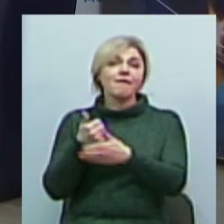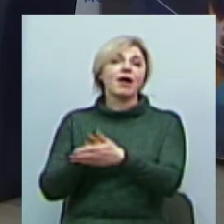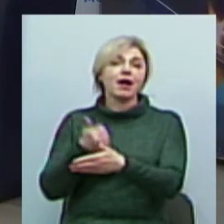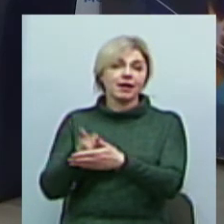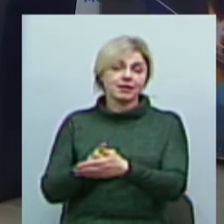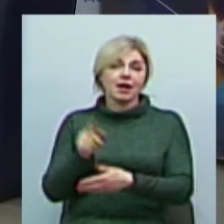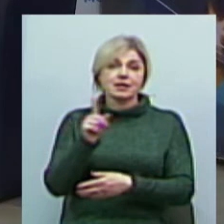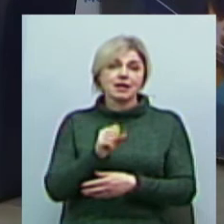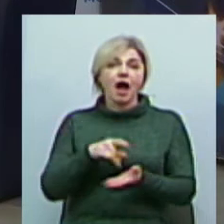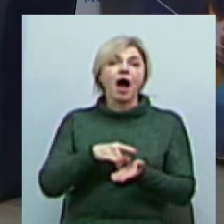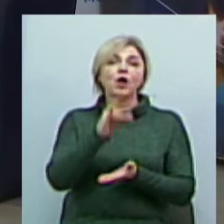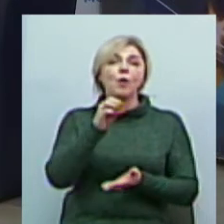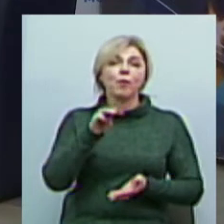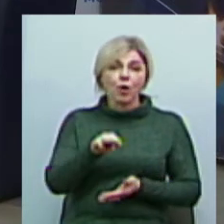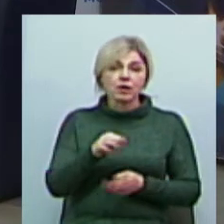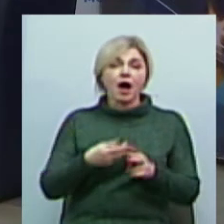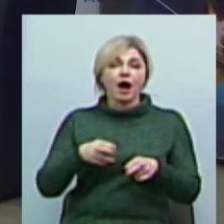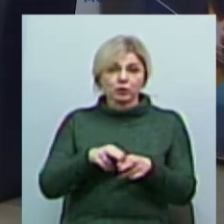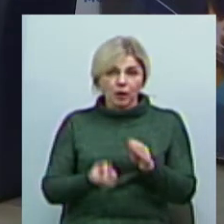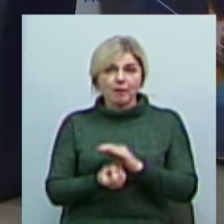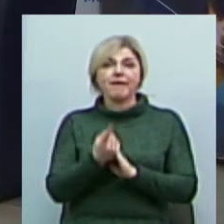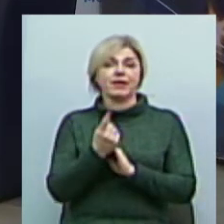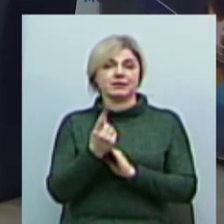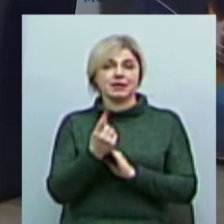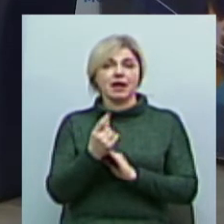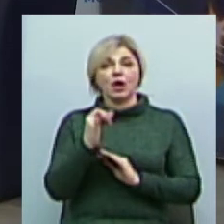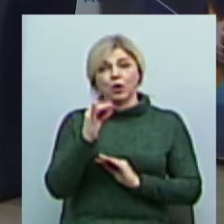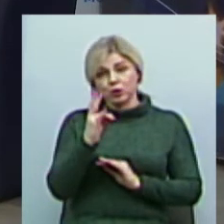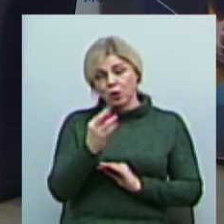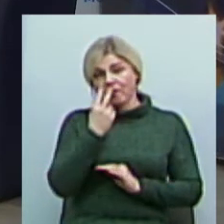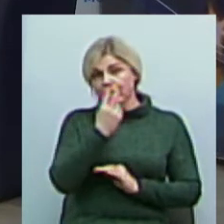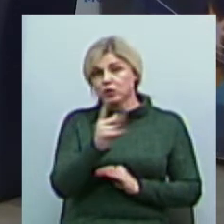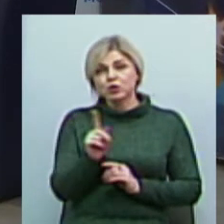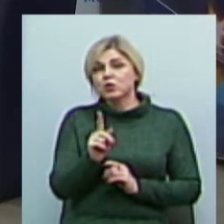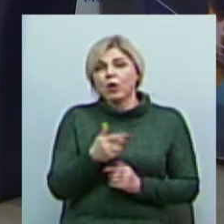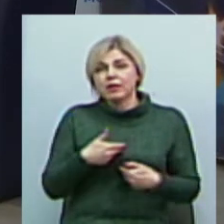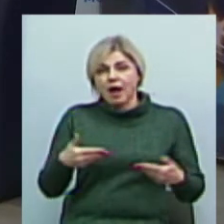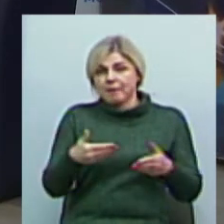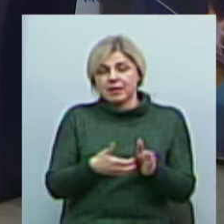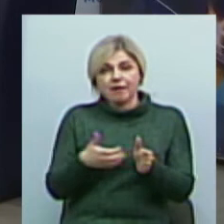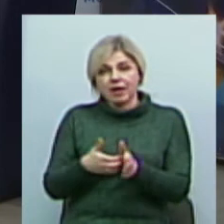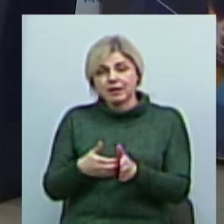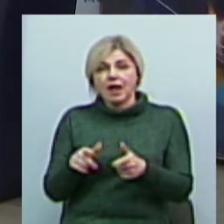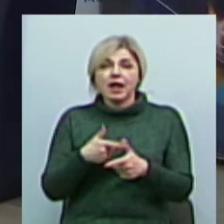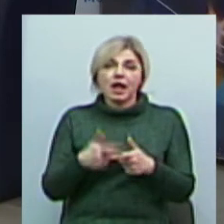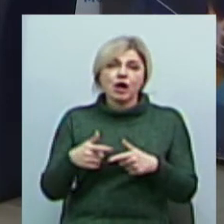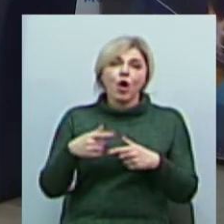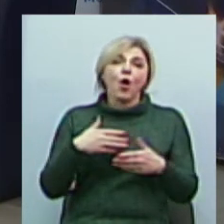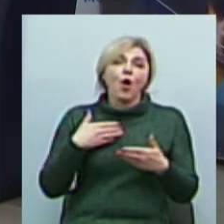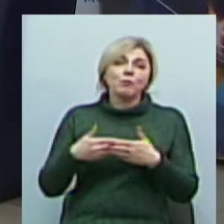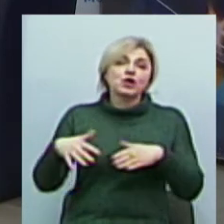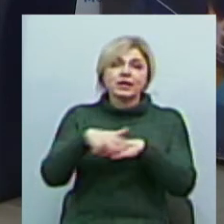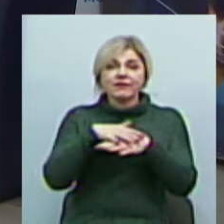за аэропорт, который появился, возможно, но видно, чего-то нам не хватает, либо общественного мнения,